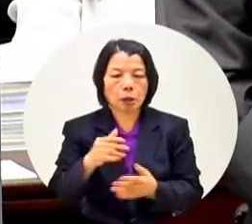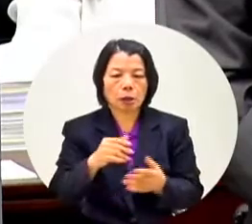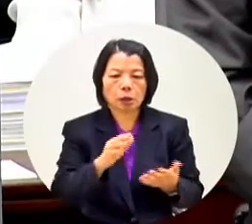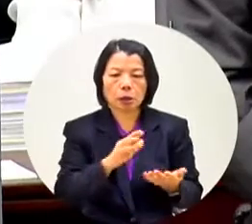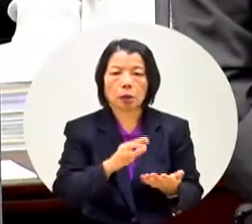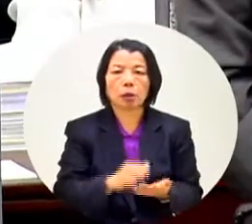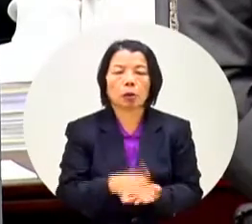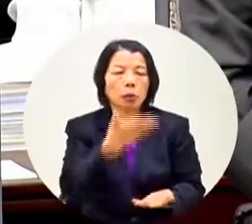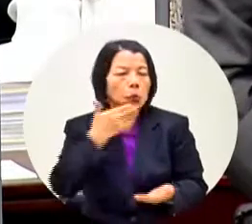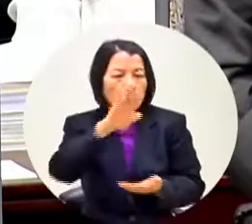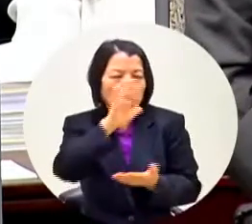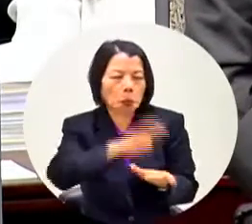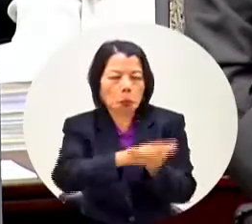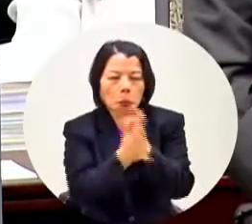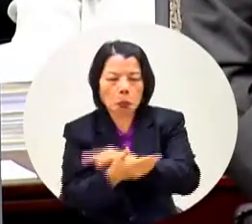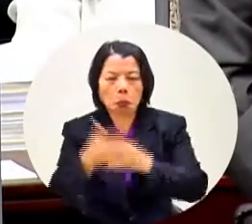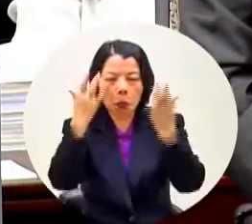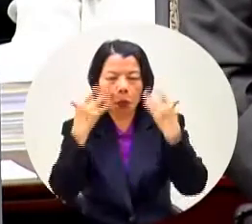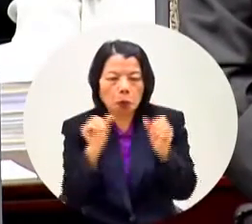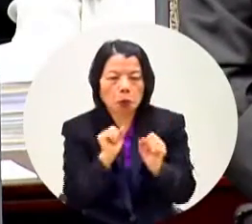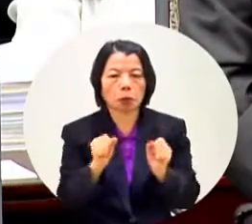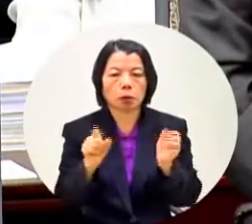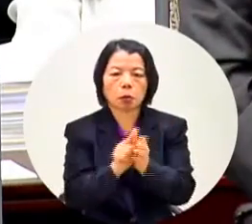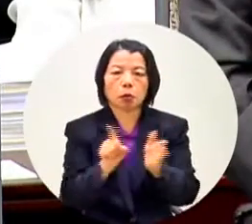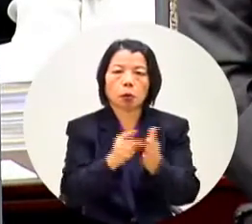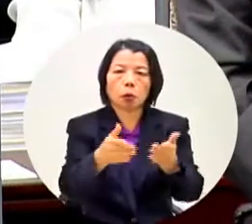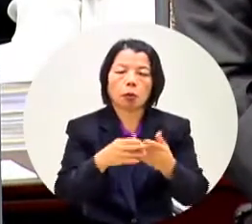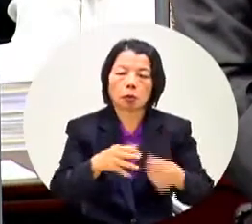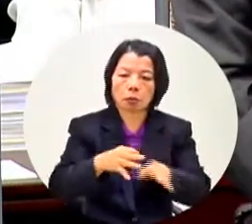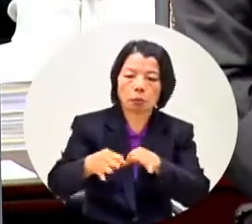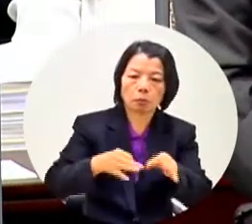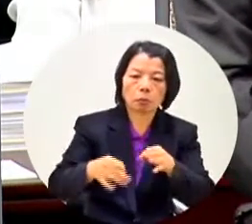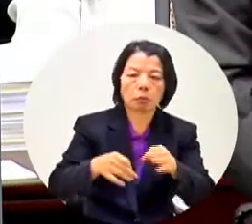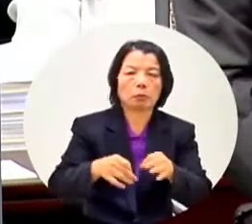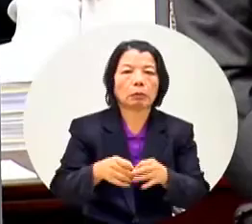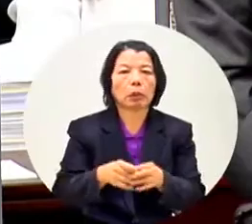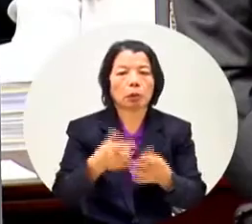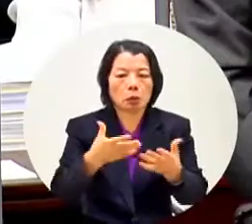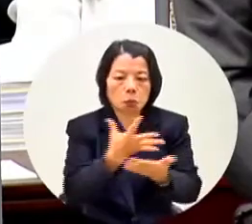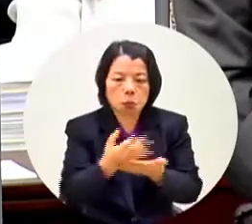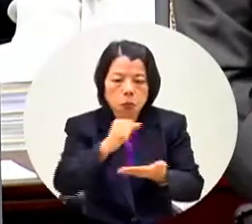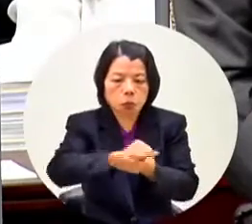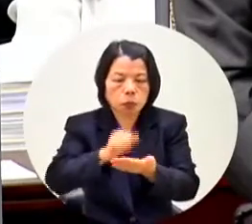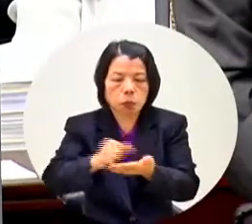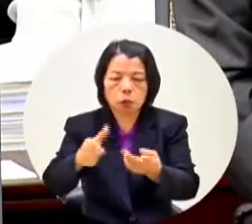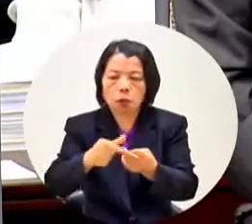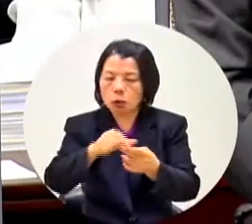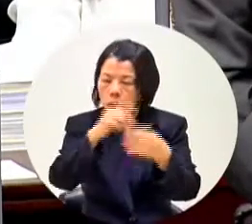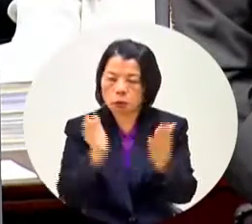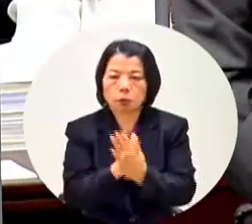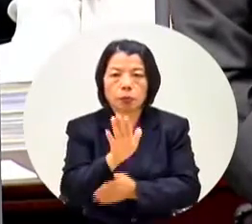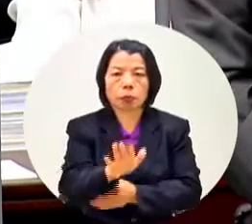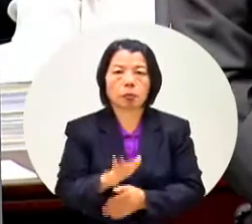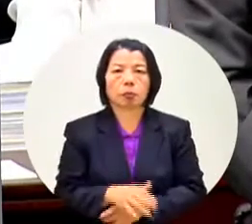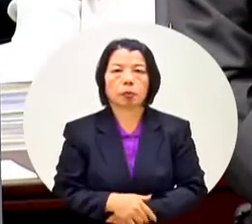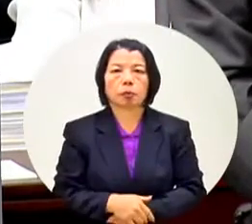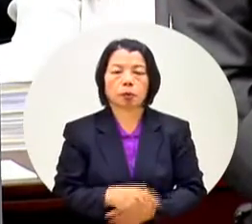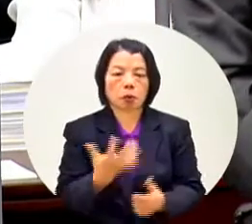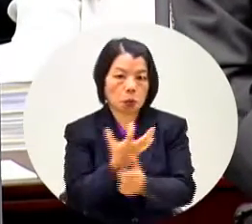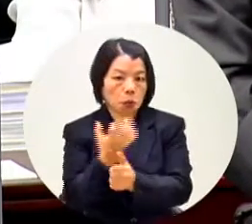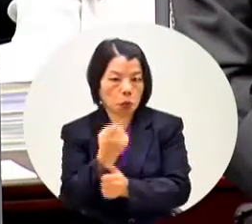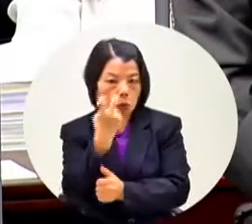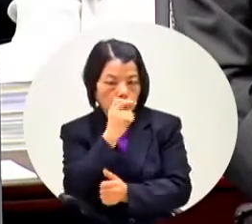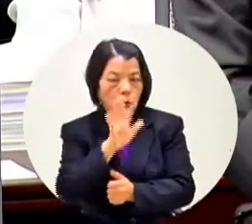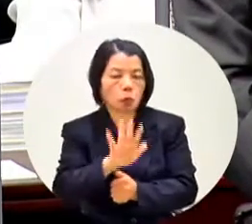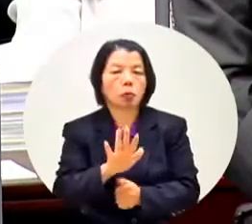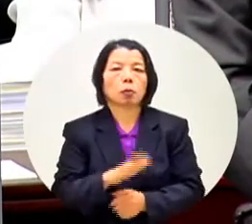包括就是是不是遇雨，或者是这个天气太酷热哦等等，这样还有一个交易上的相关的数量跟价格，所